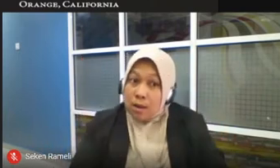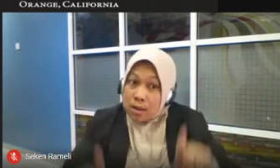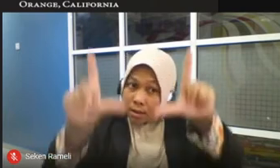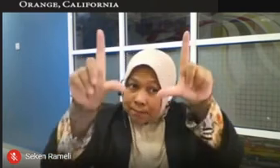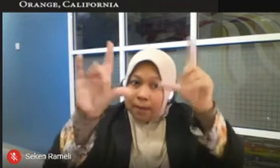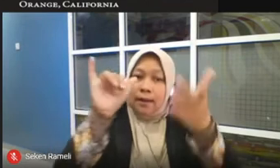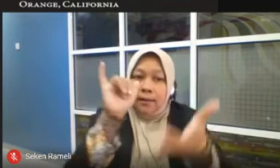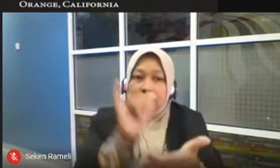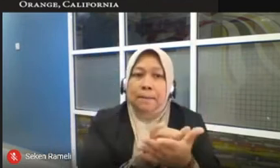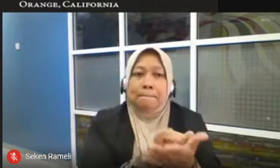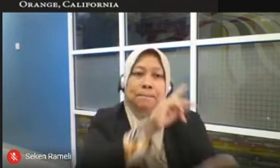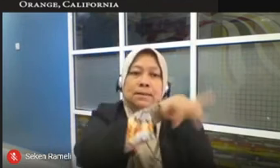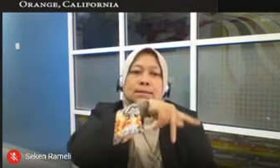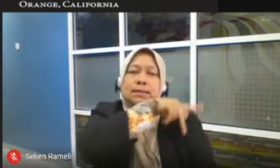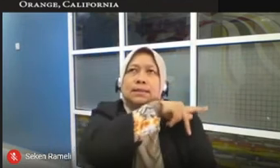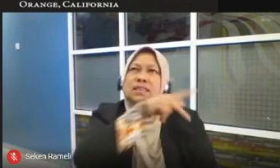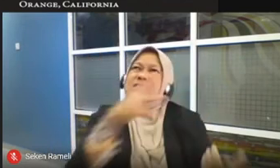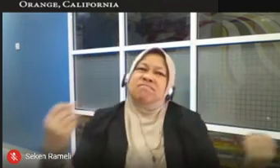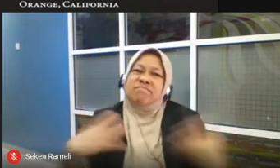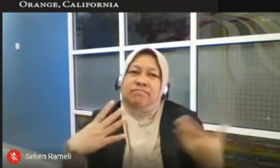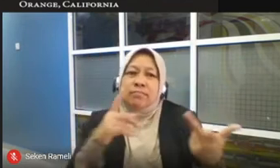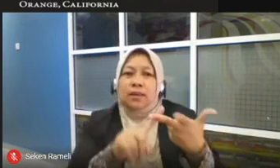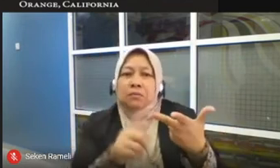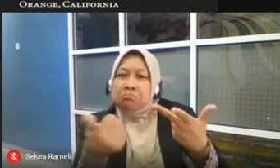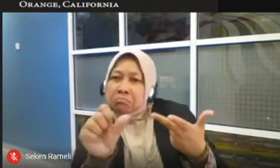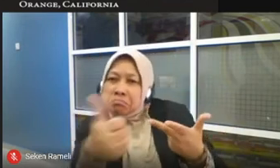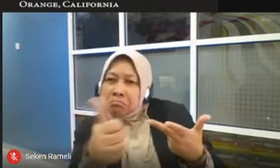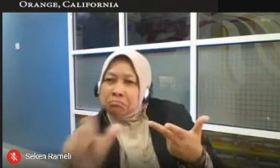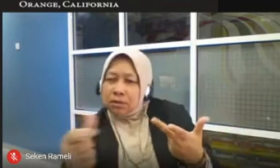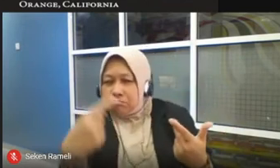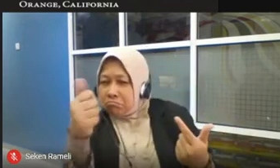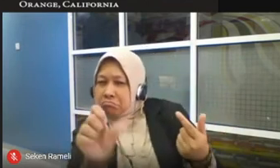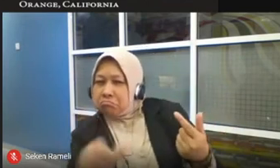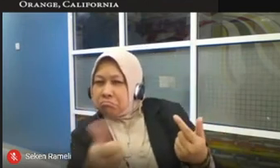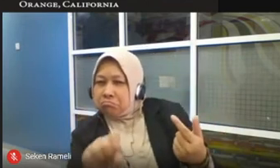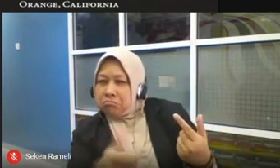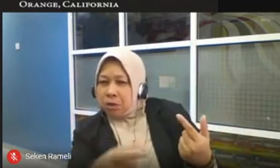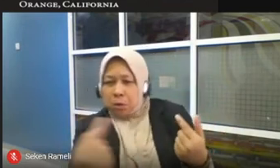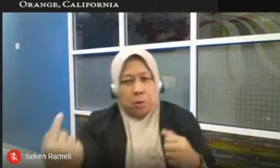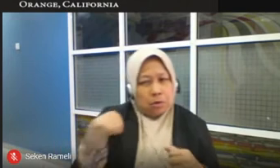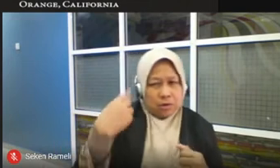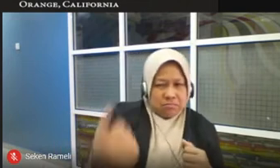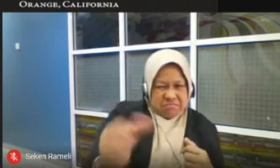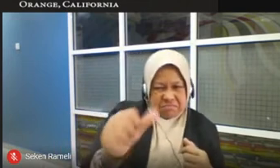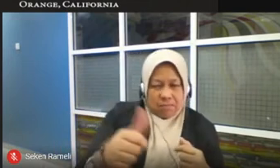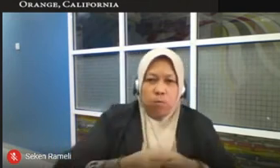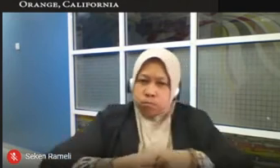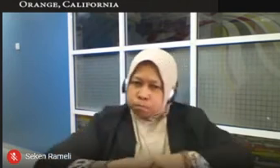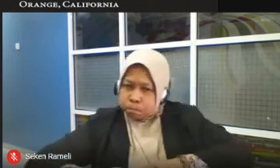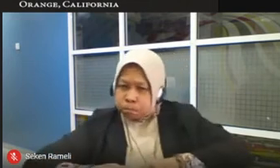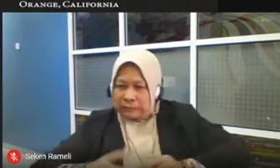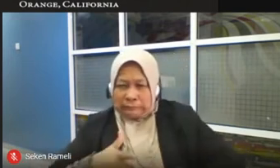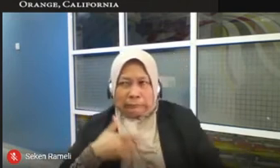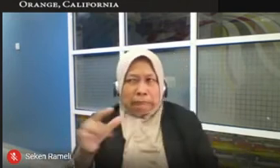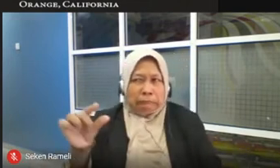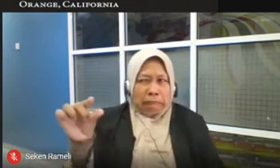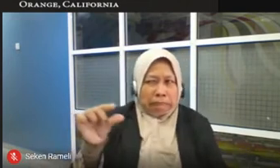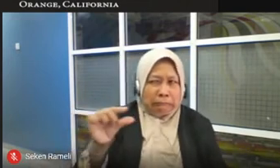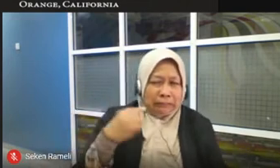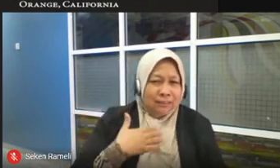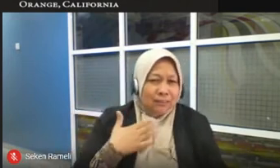kita panggil dia personal anxiety. Dan juga judgement, seterusnya judgement orang terhadap kita. Kita gemuk pun kita rasa macam,